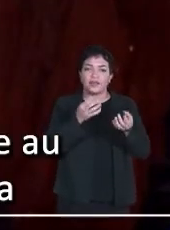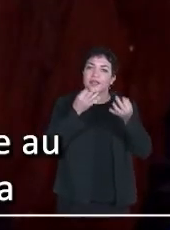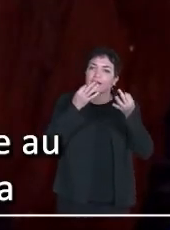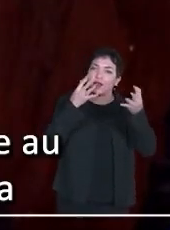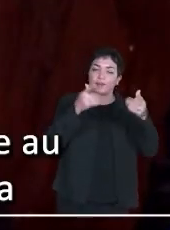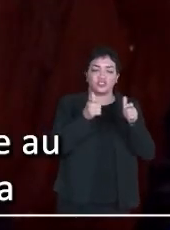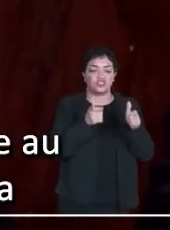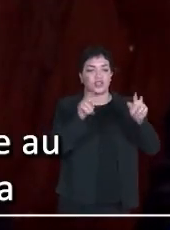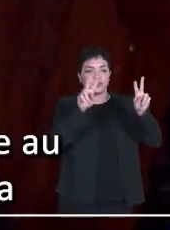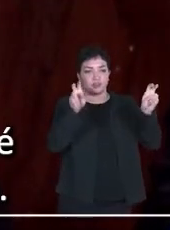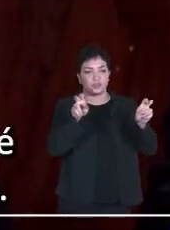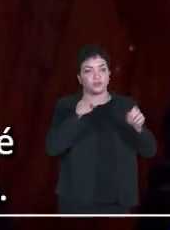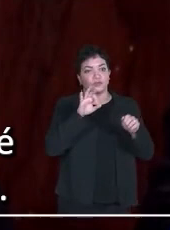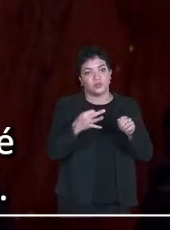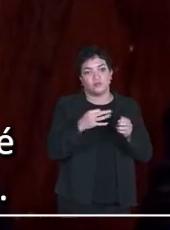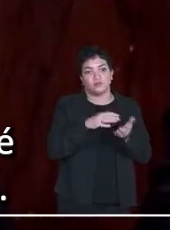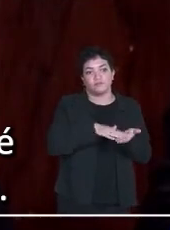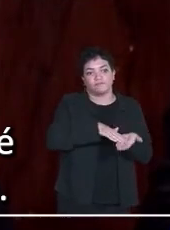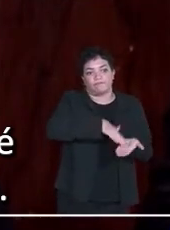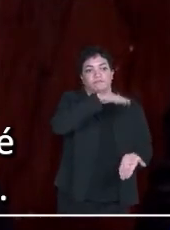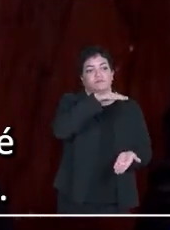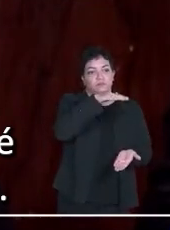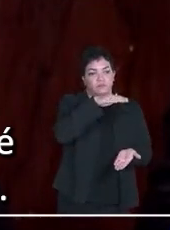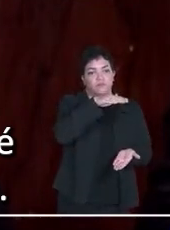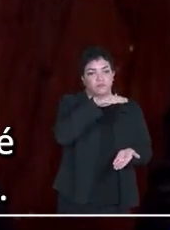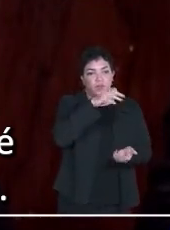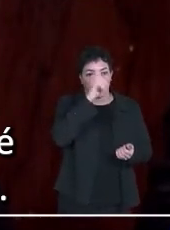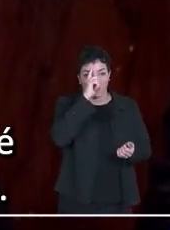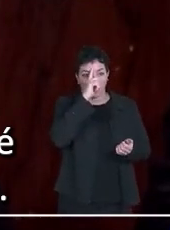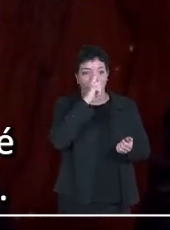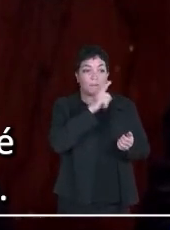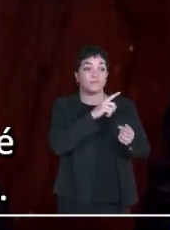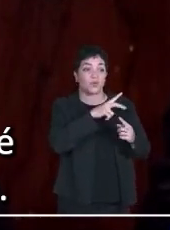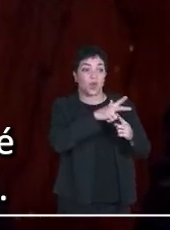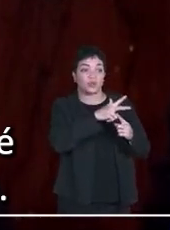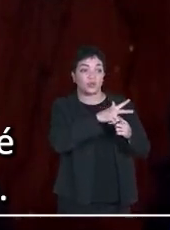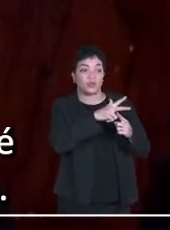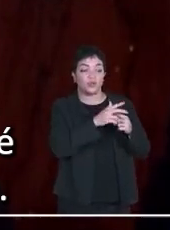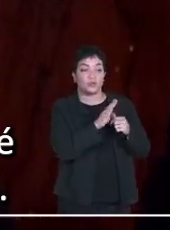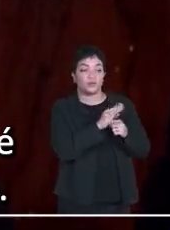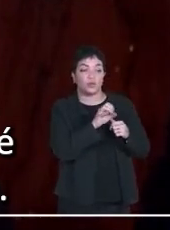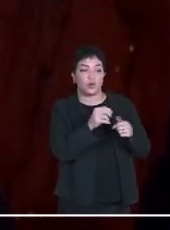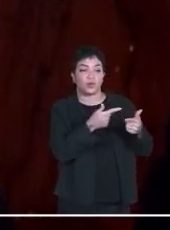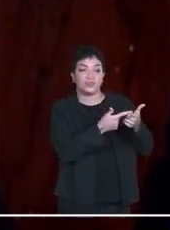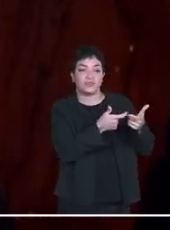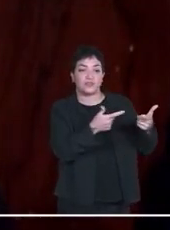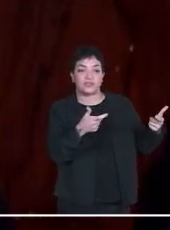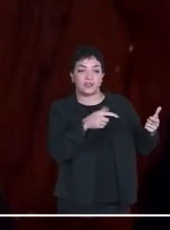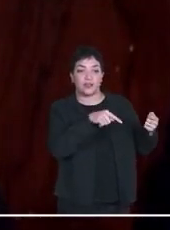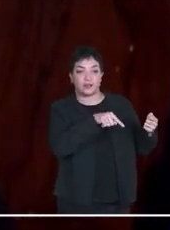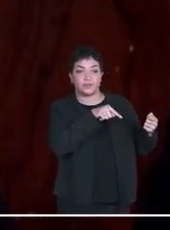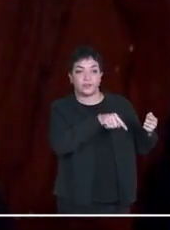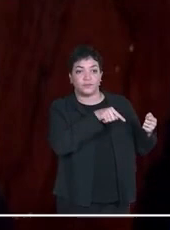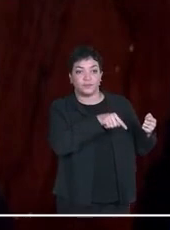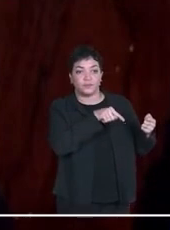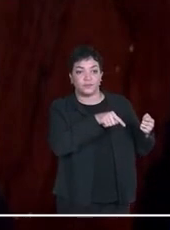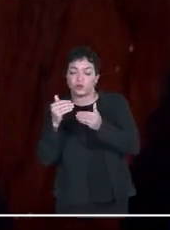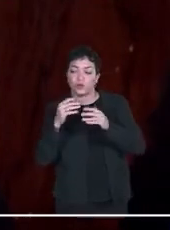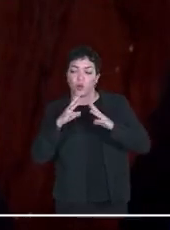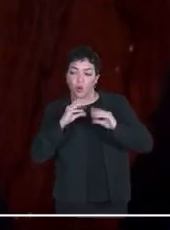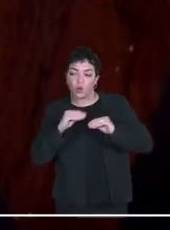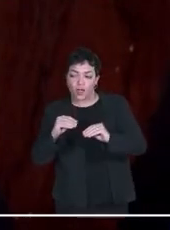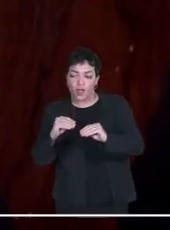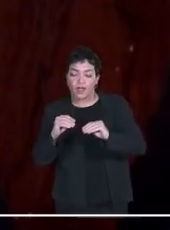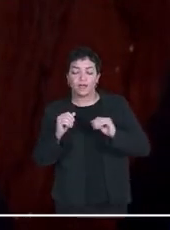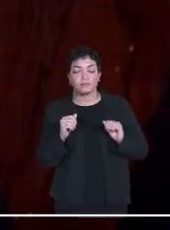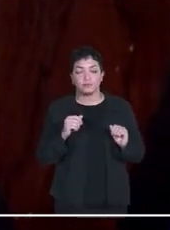Change au global est beaucoup plus élevé que cela, puisqu'il s'agit de l'antenne biodiversité qui est couverte par cette délibération. Nous,